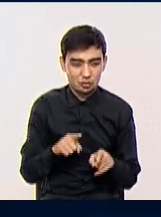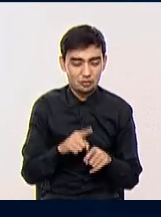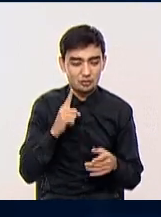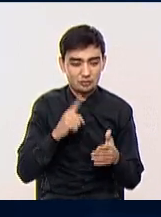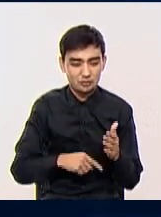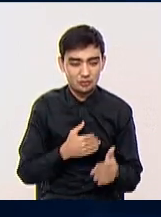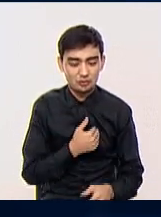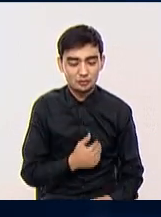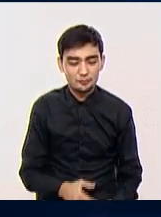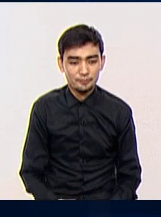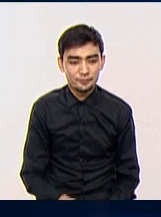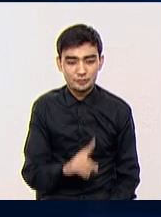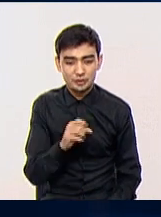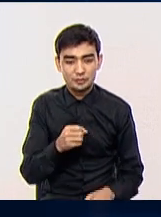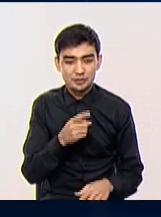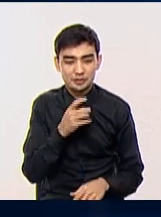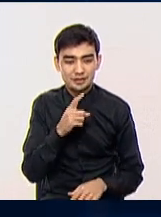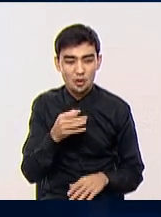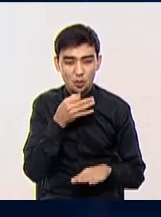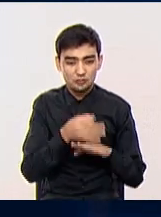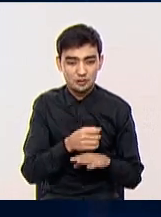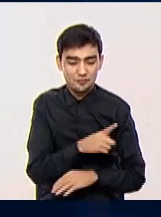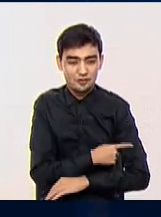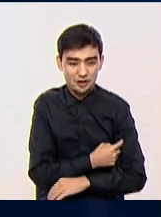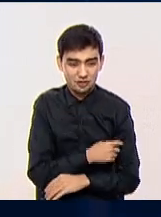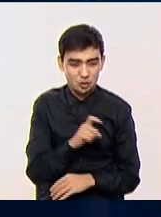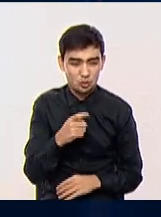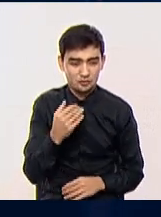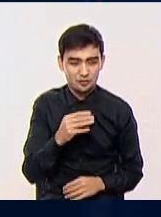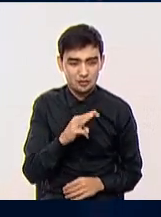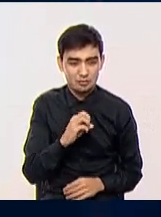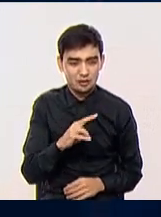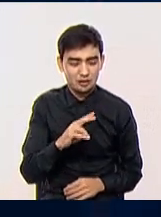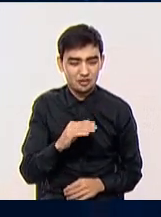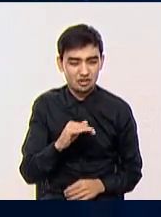Спасибо вам за ответы. С нами на связи был врач-нейрохирург Манжилхы Бердиходжаев.